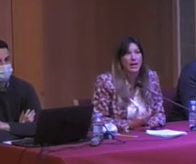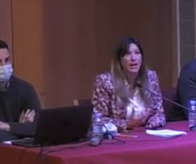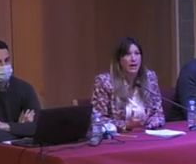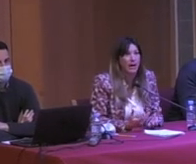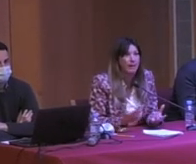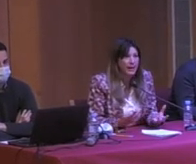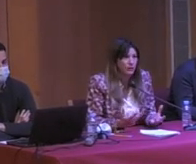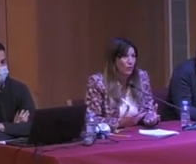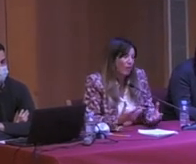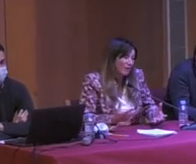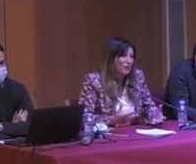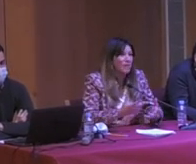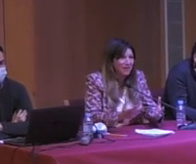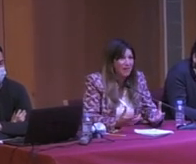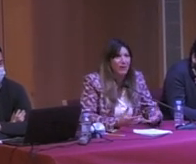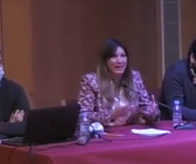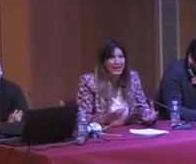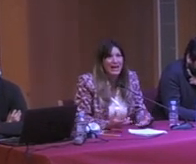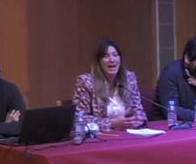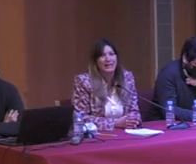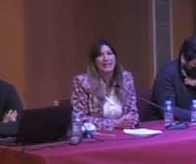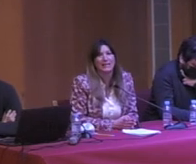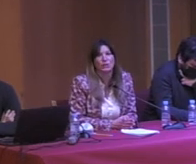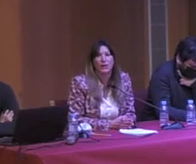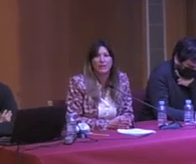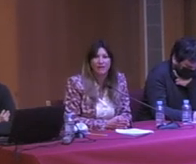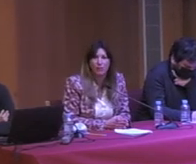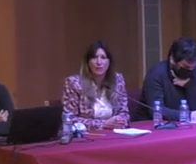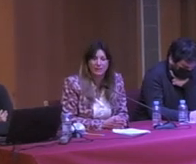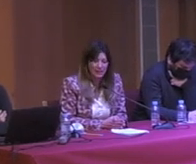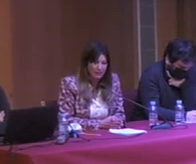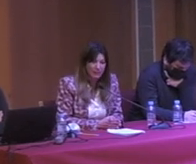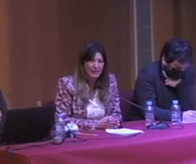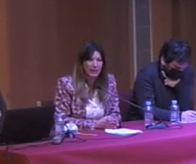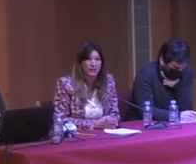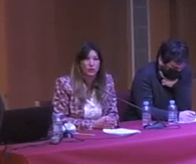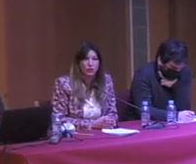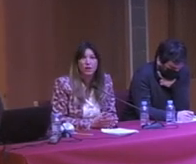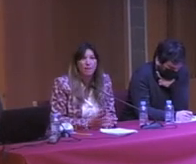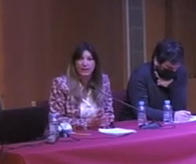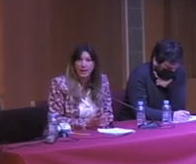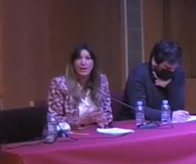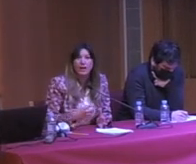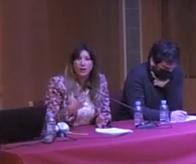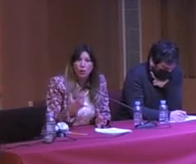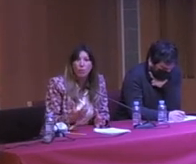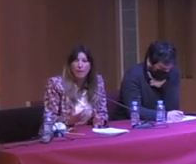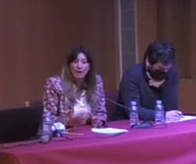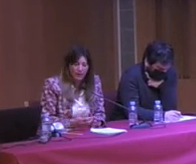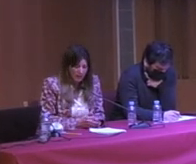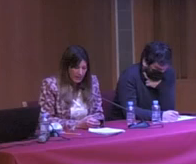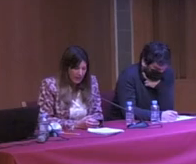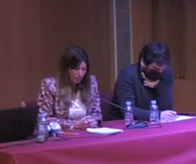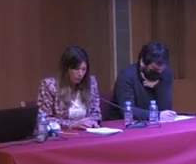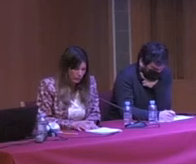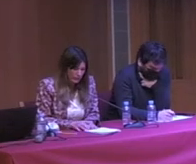Generalitat ha pres, no? O ha pres, o l'hem fet veure que ha de tenir, doncs, també Sant Feliu present a la seva presa de decisions, perquè no podem